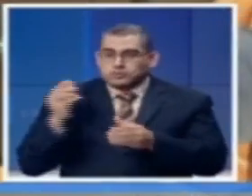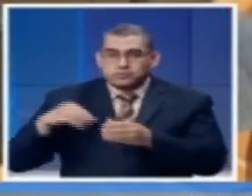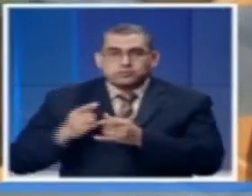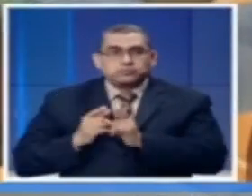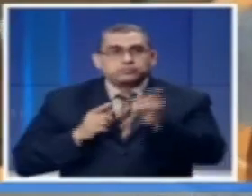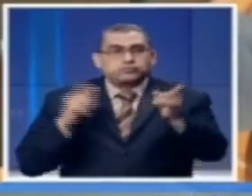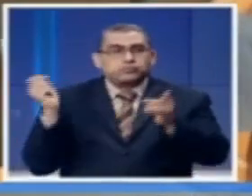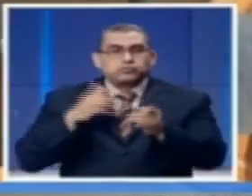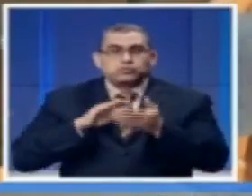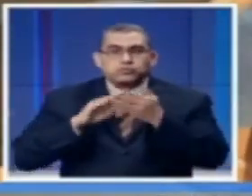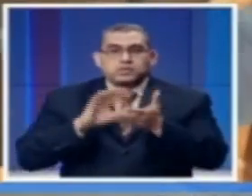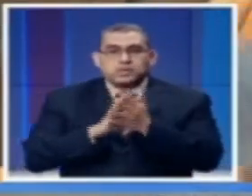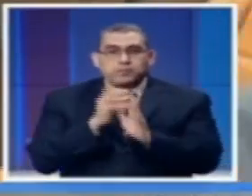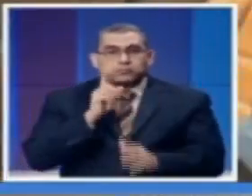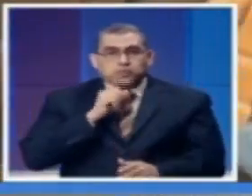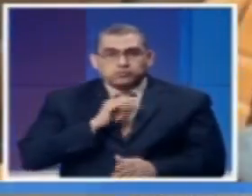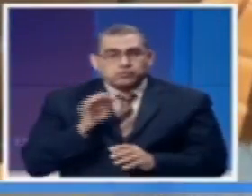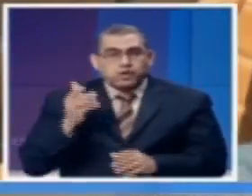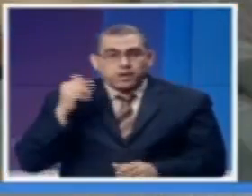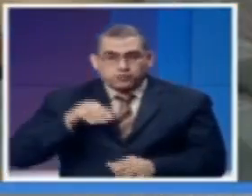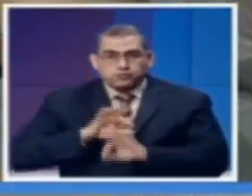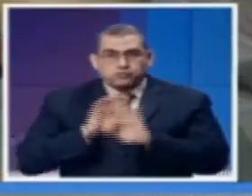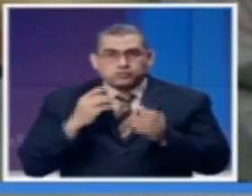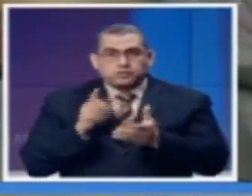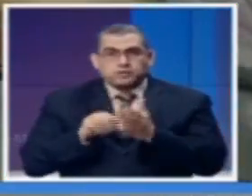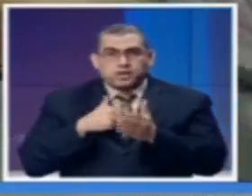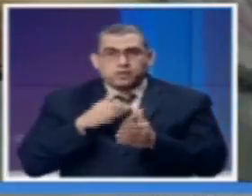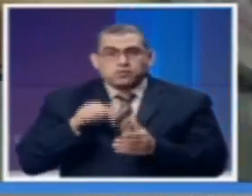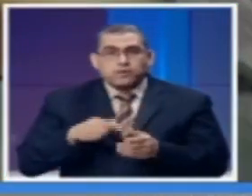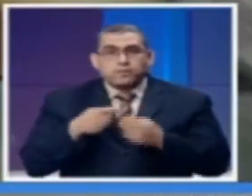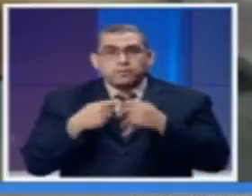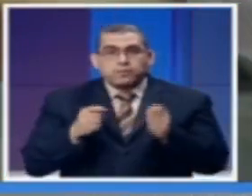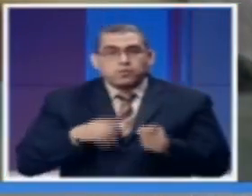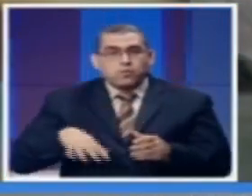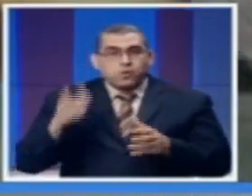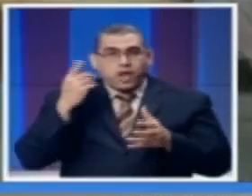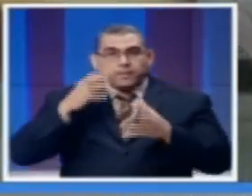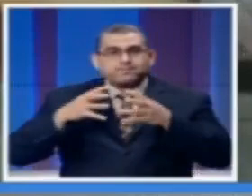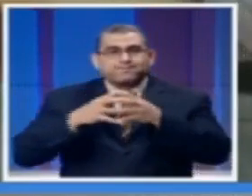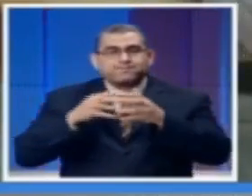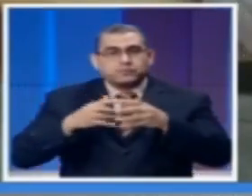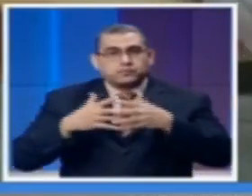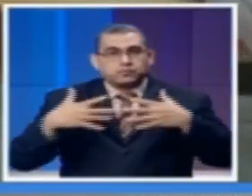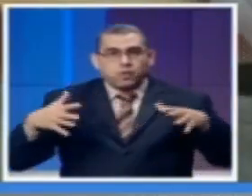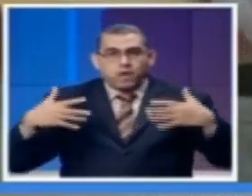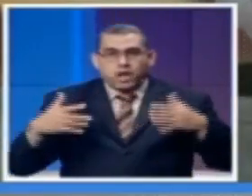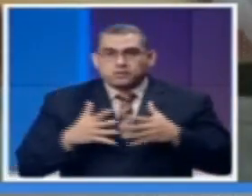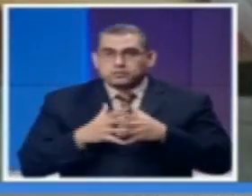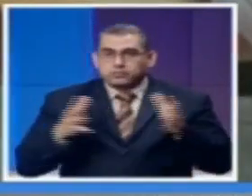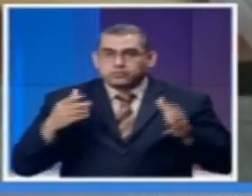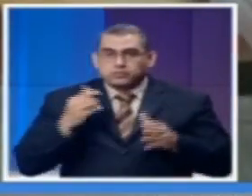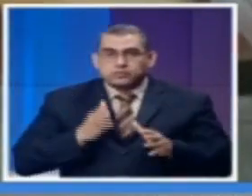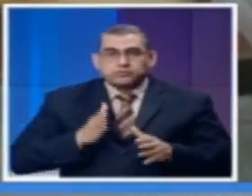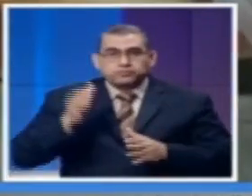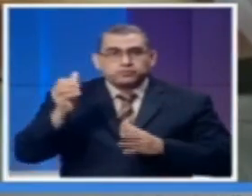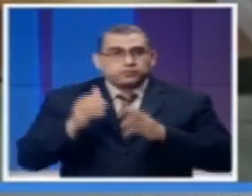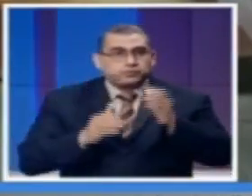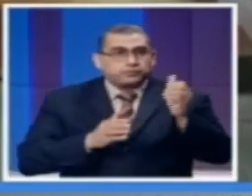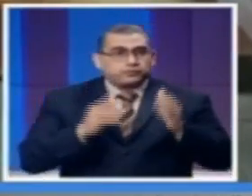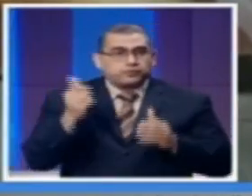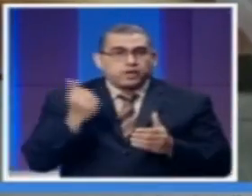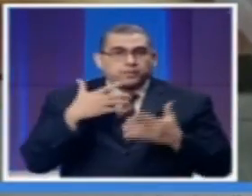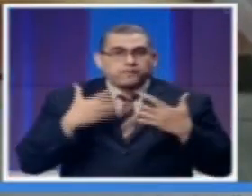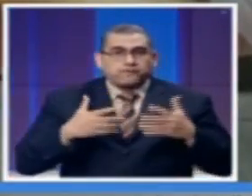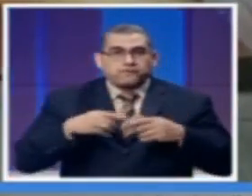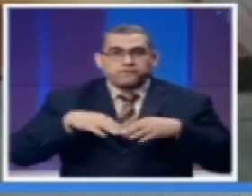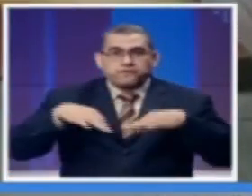بسلام وما يكونش في زحمة، وده اللي بيحصل معانا دلوقتي. فكت مصر الجديدة كلها وخلت الشوارع ما شاء الله، وإحنا في عز الصيف بنلاقي الدنيا فاضية ونلاقي